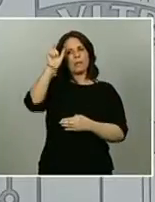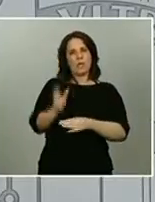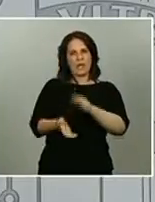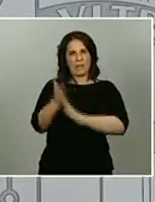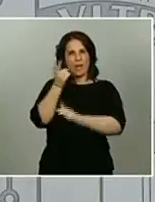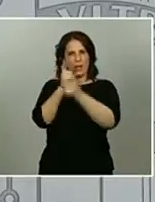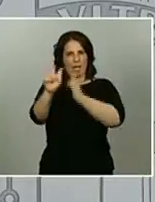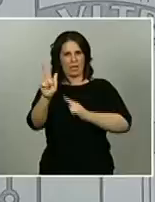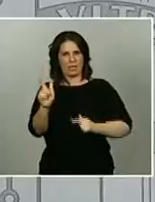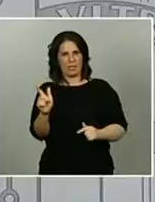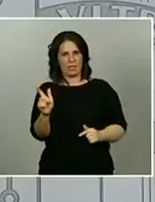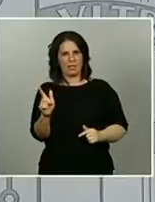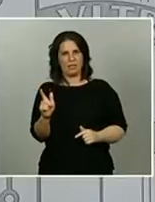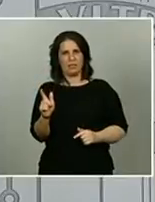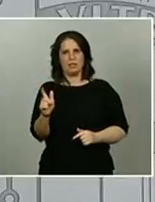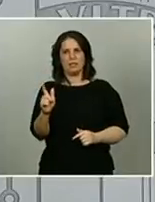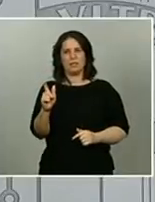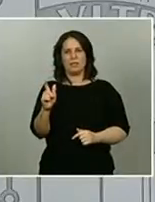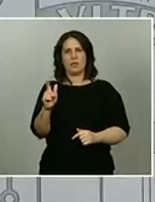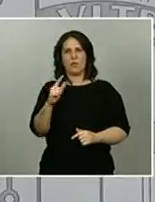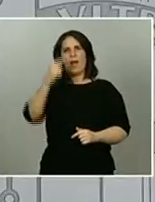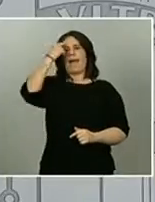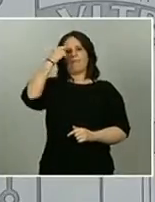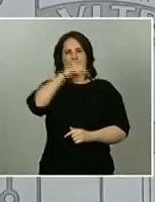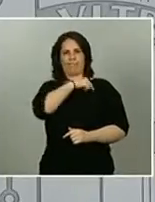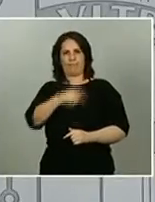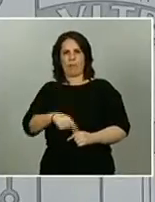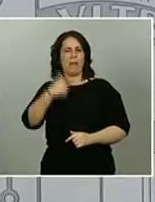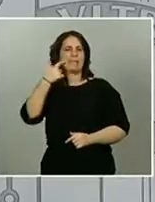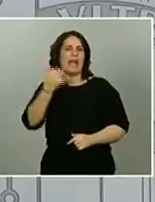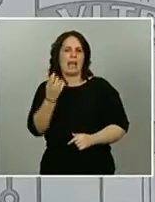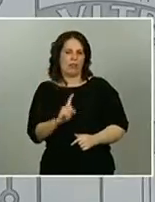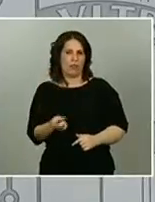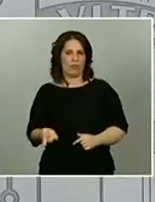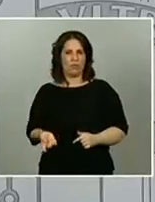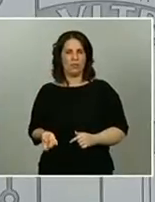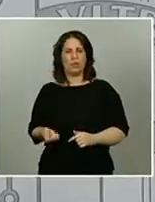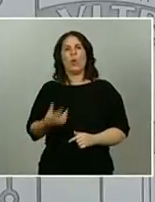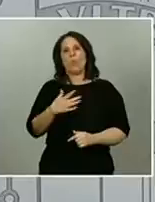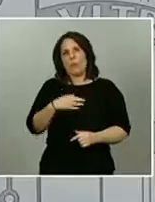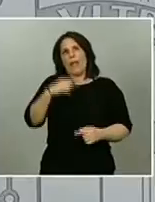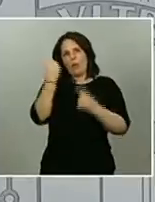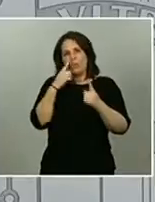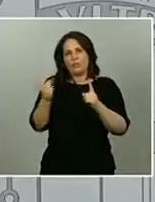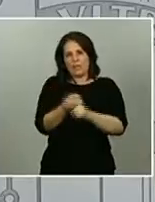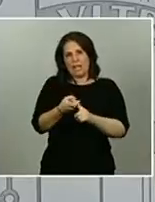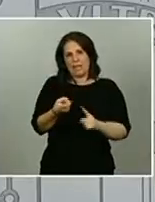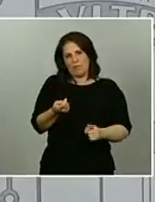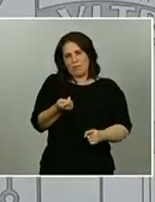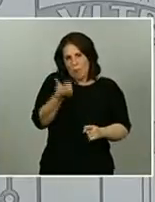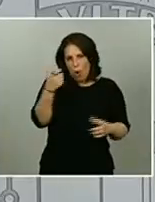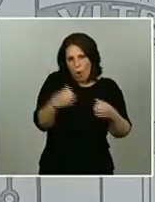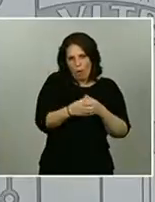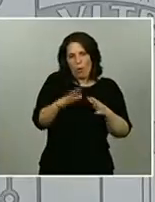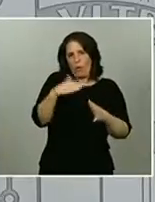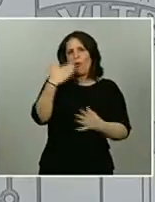de vista real de detecció de casos. Se poden detectar algunos, un número reducido, pero se poden detectar algunos. Bienvenido